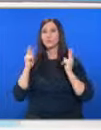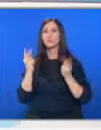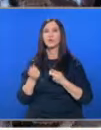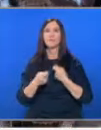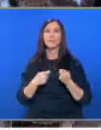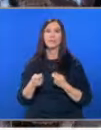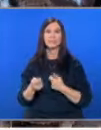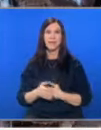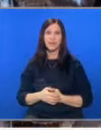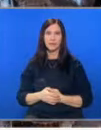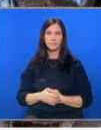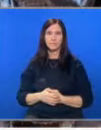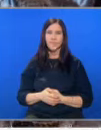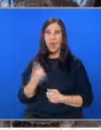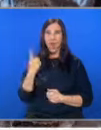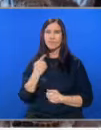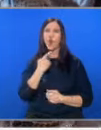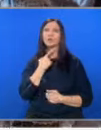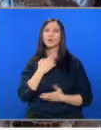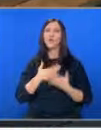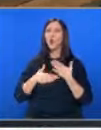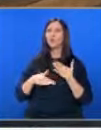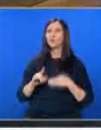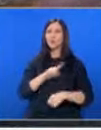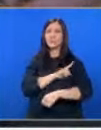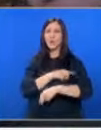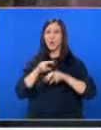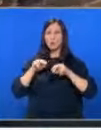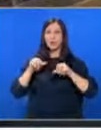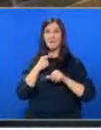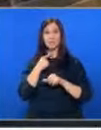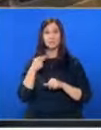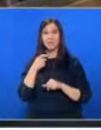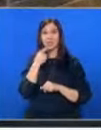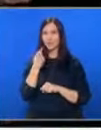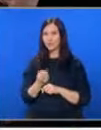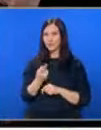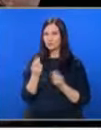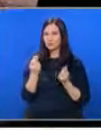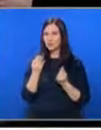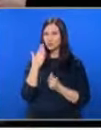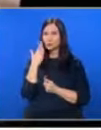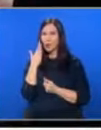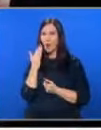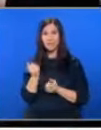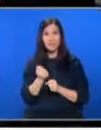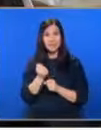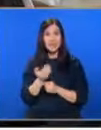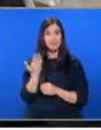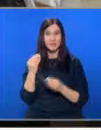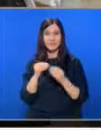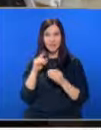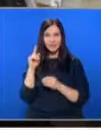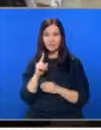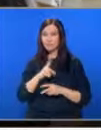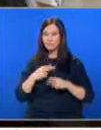пазари. Едно сладко удоволствие със силно солен привкус през тази година. Цените на шоколадовите изделия преди Великден